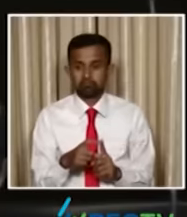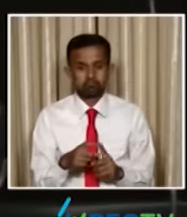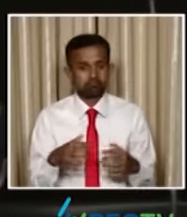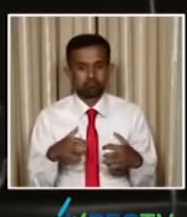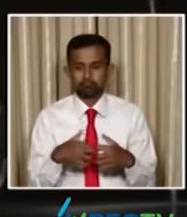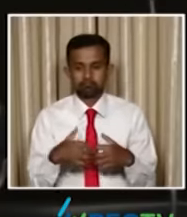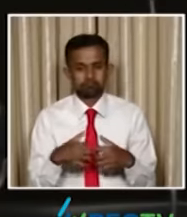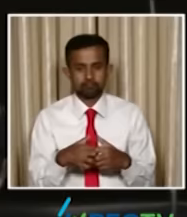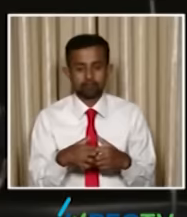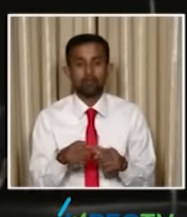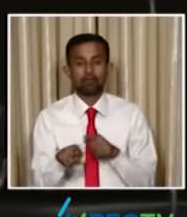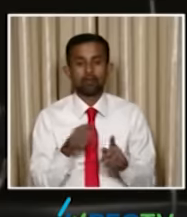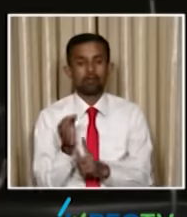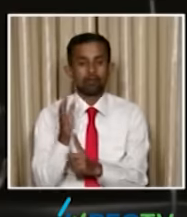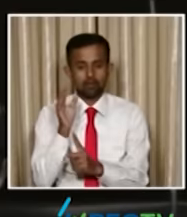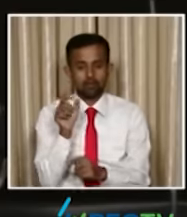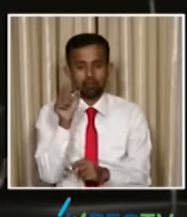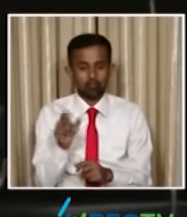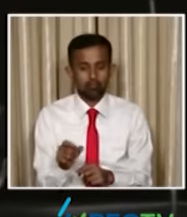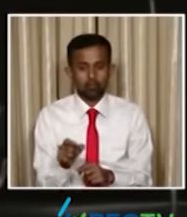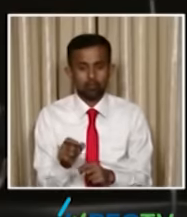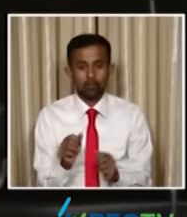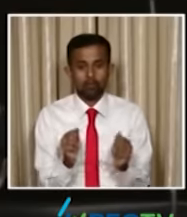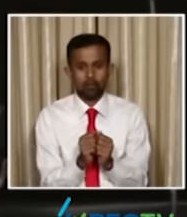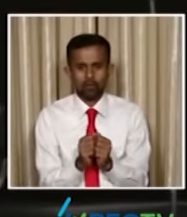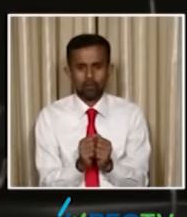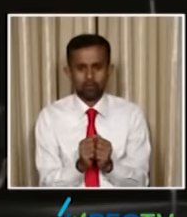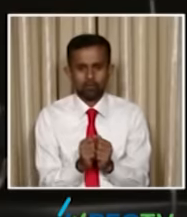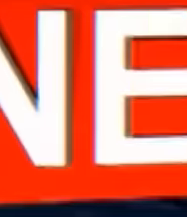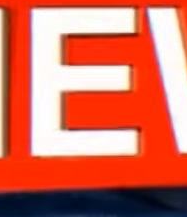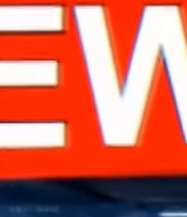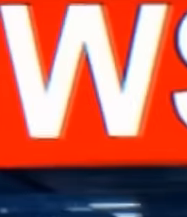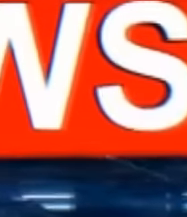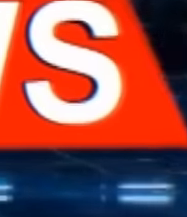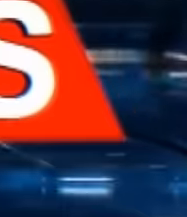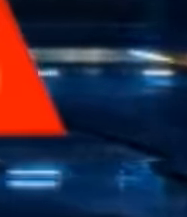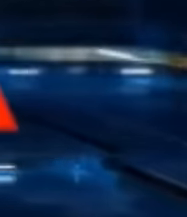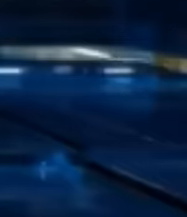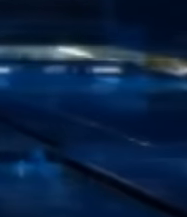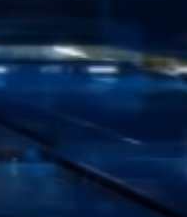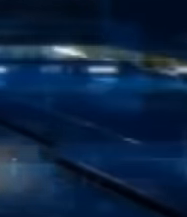When the president does this, this is intentional violation of the constitution by the president.